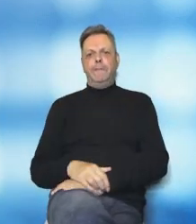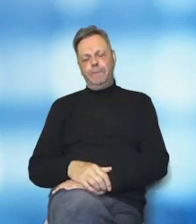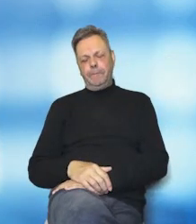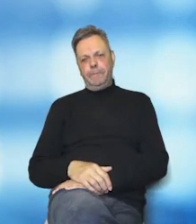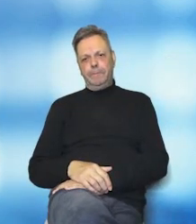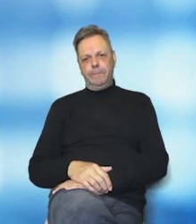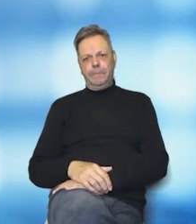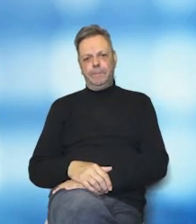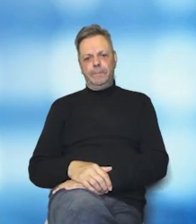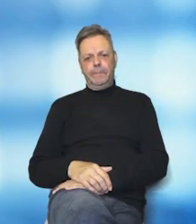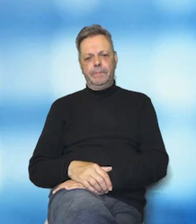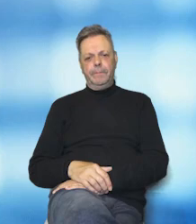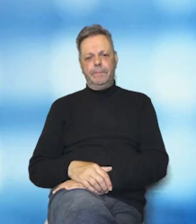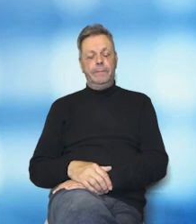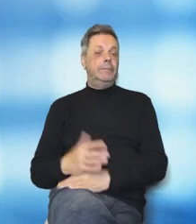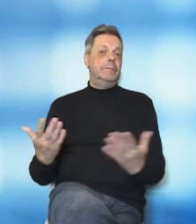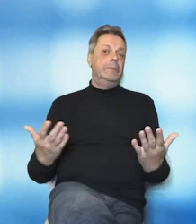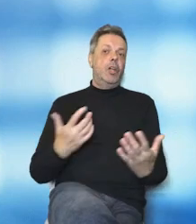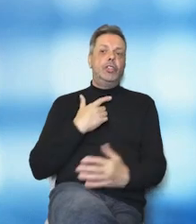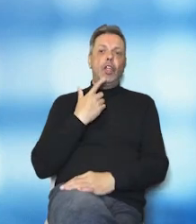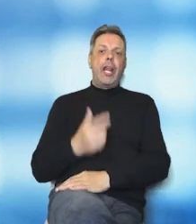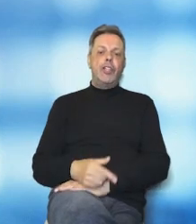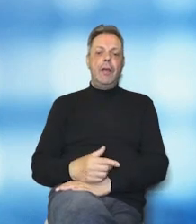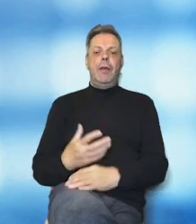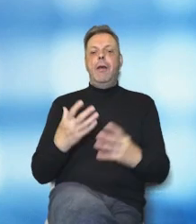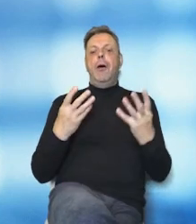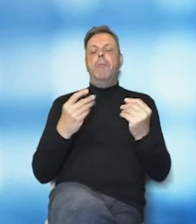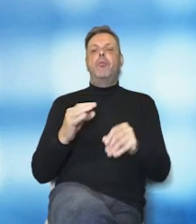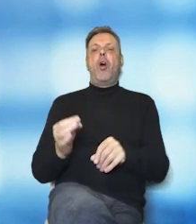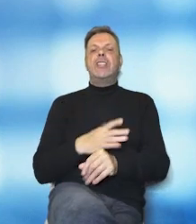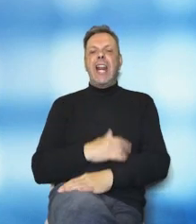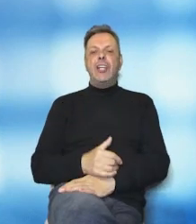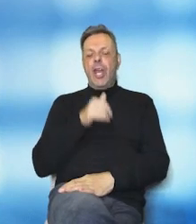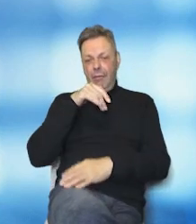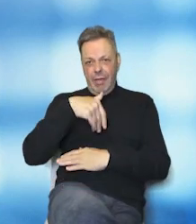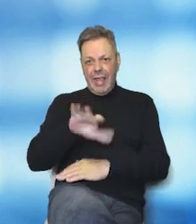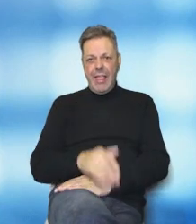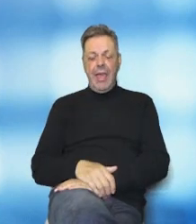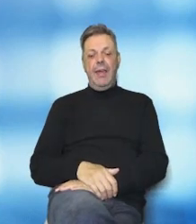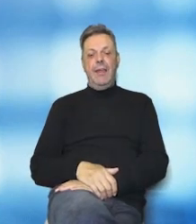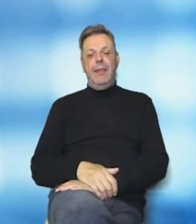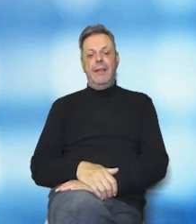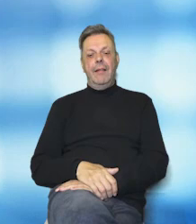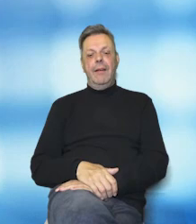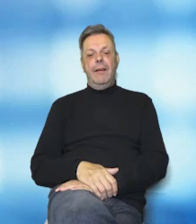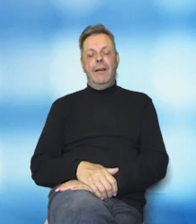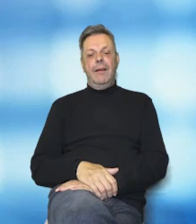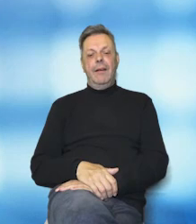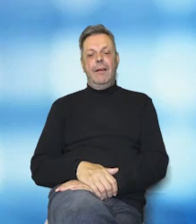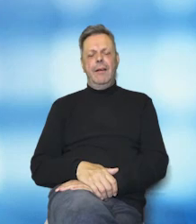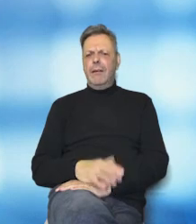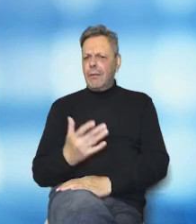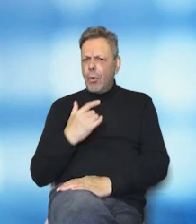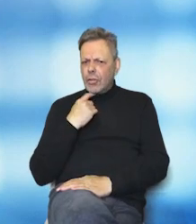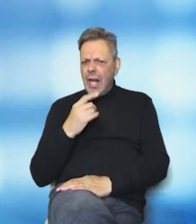Odlično. Što reći? Puno, puno sreće i dalje. I koliko ste rekli